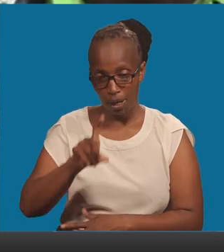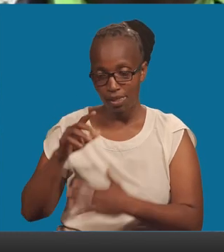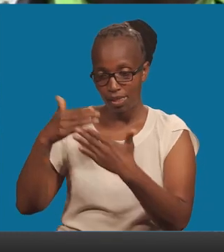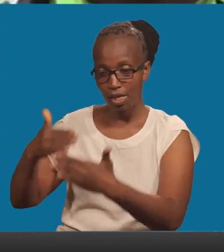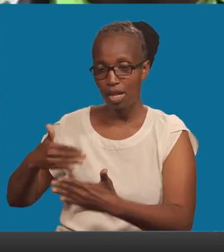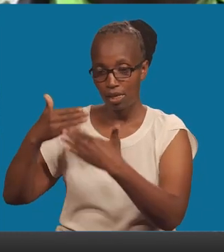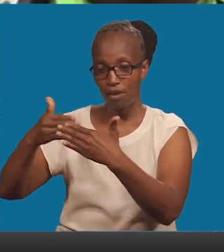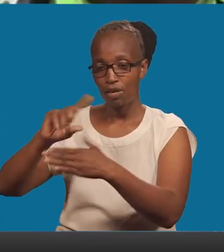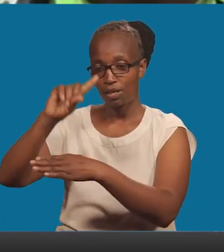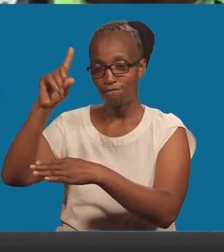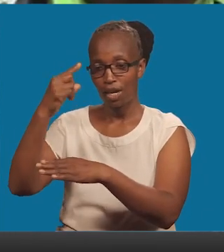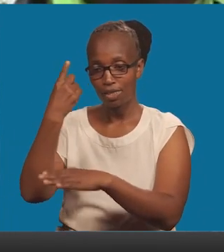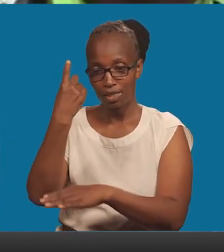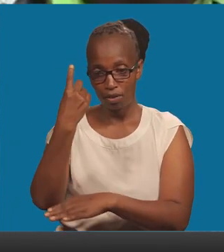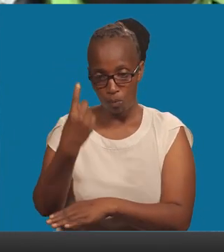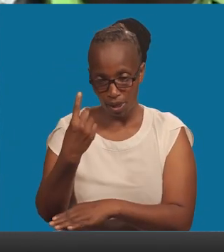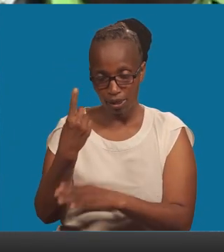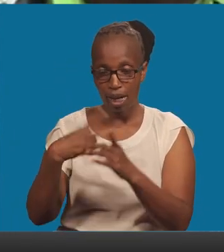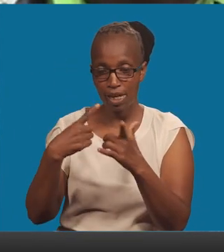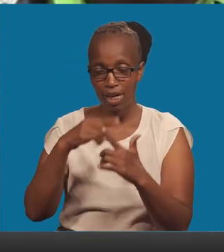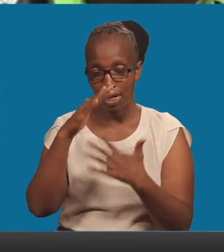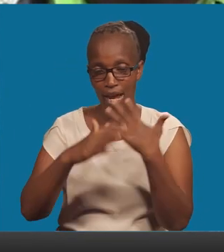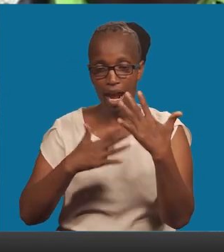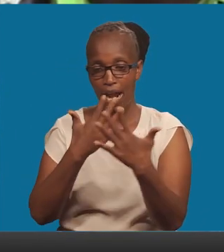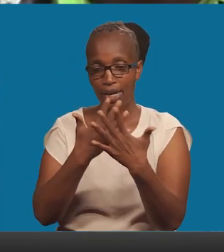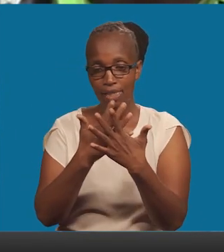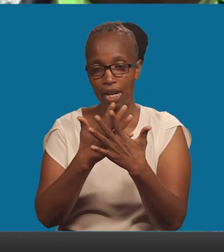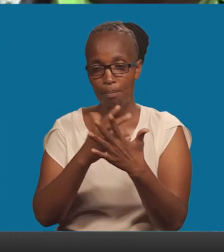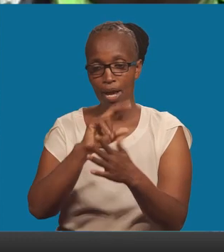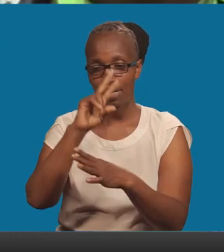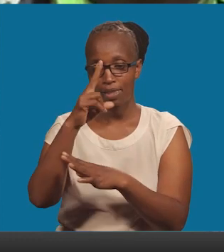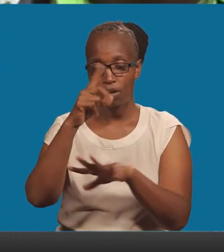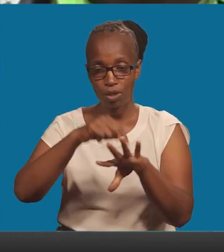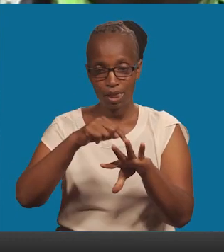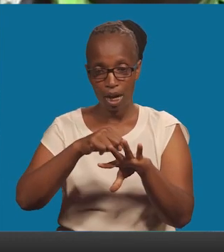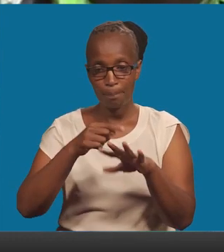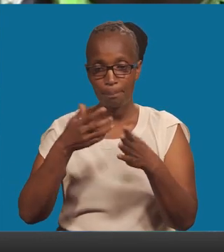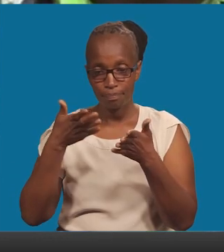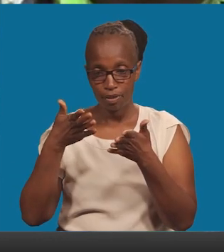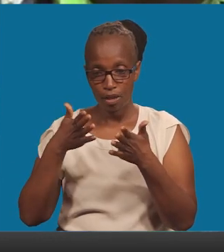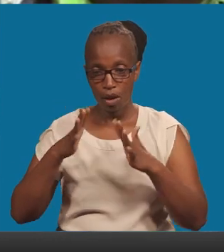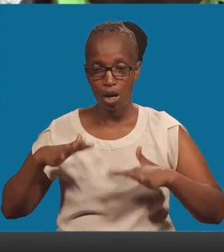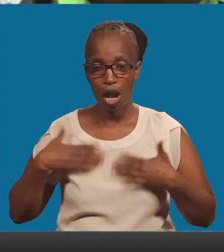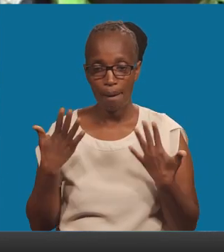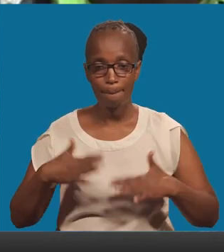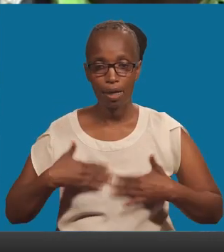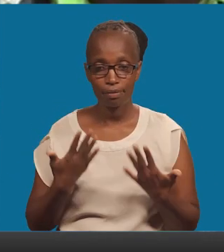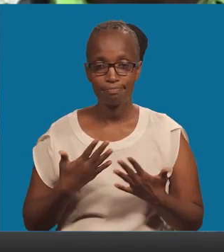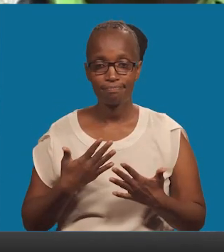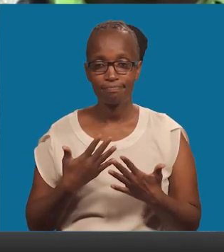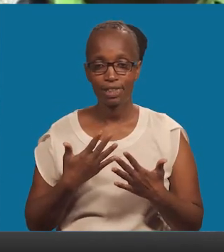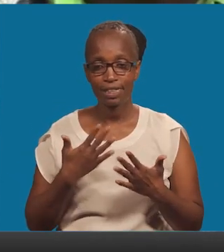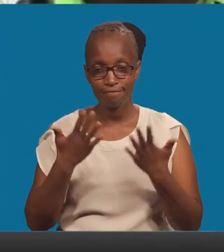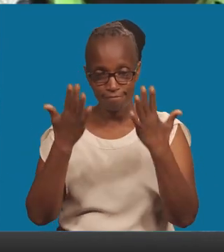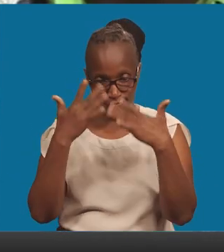ku release ile ya kwanza na kumrearrest tena katika sasa katika zile charges zaidi. Kwa hivyo sisi tunafurahi